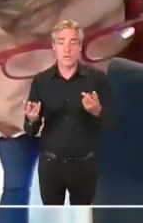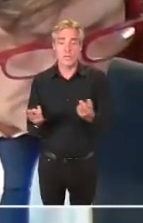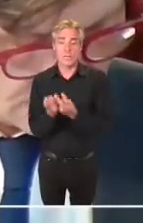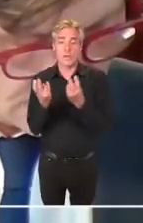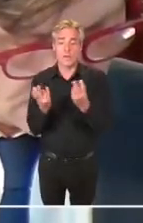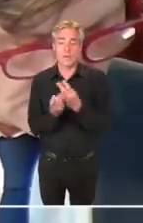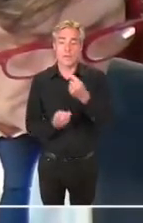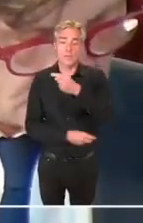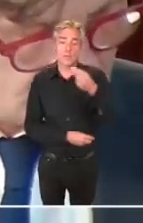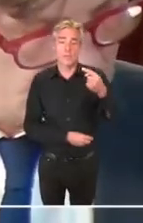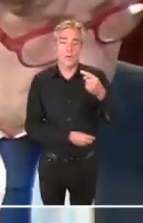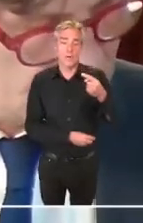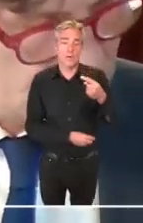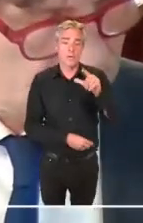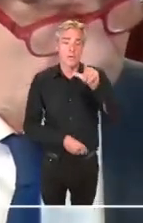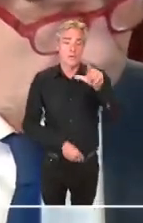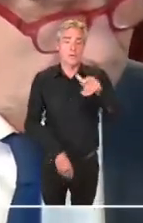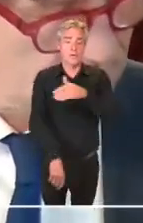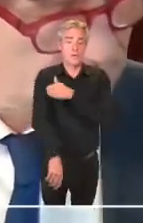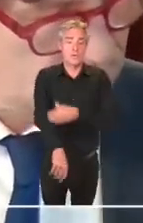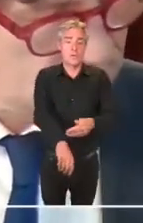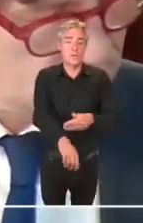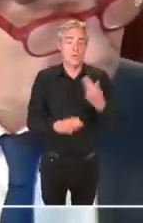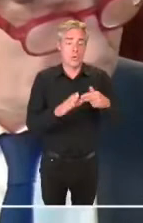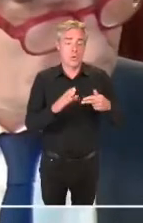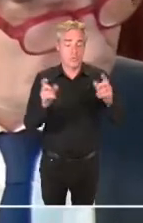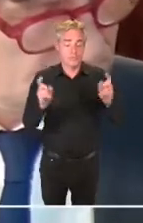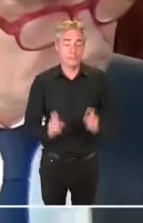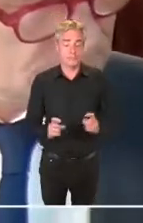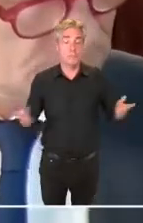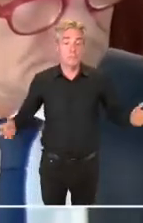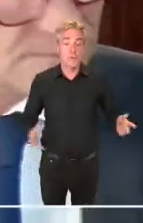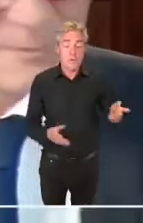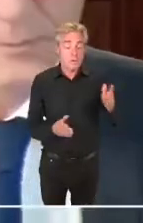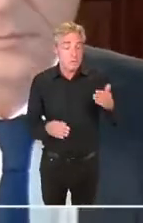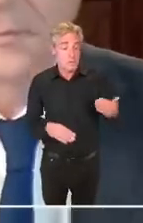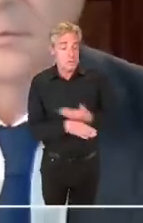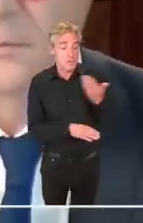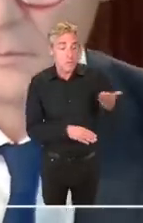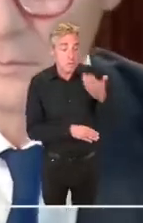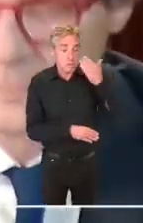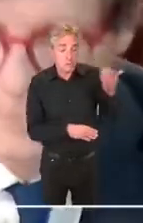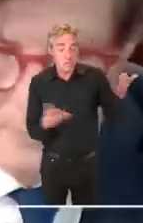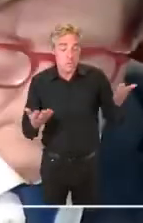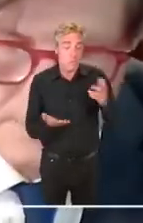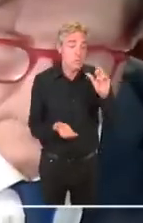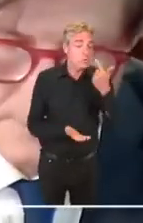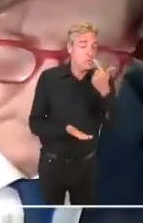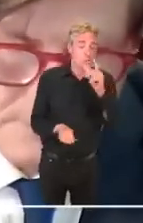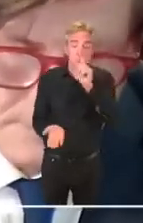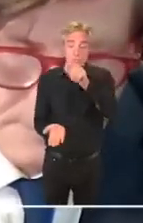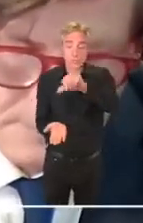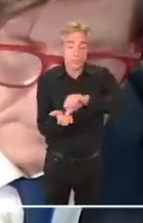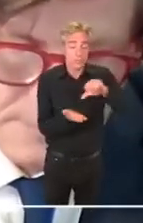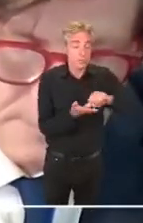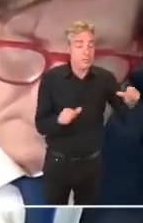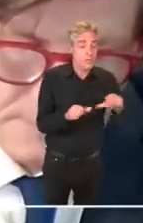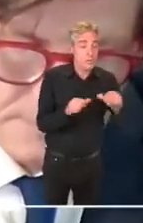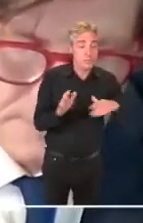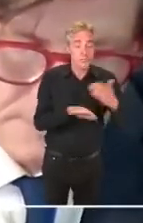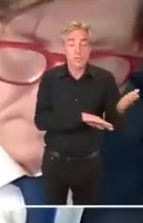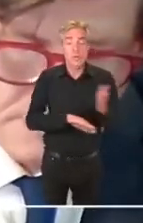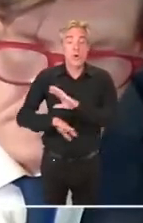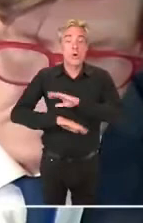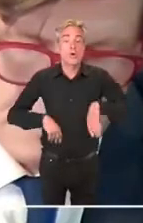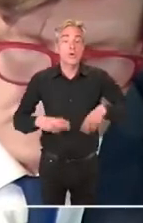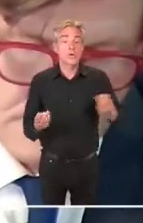moins 2 60 631 000, et on ne sait pas ce qui va se passer pour ces deux centres. Un autre exemple, le dernier,